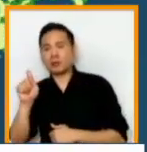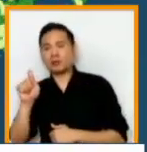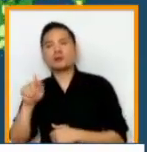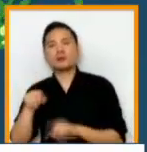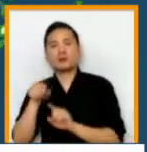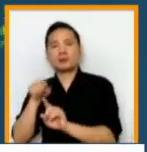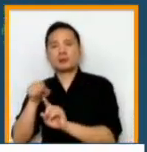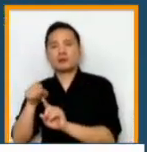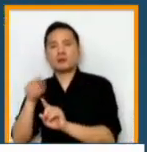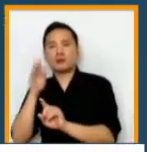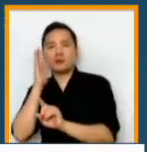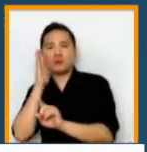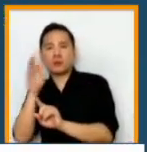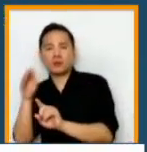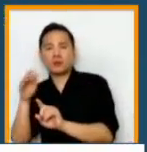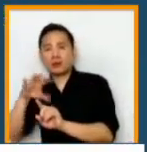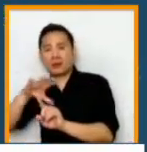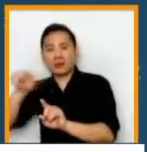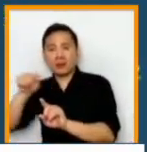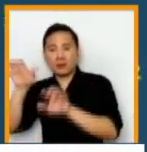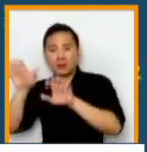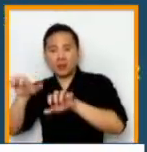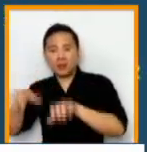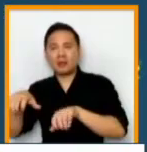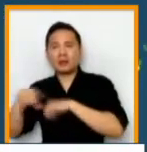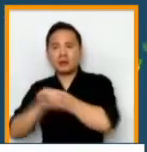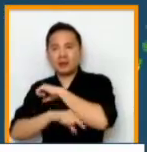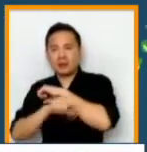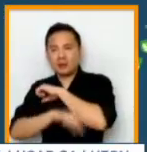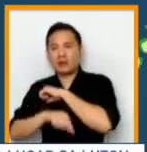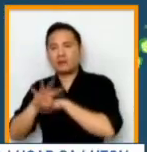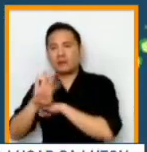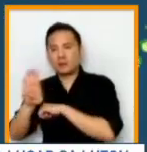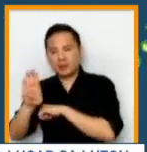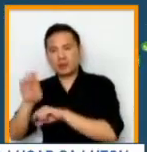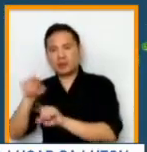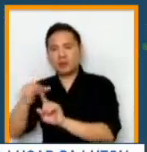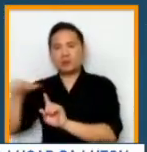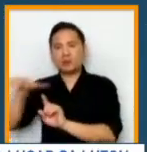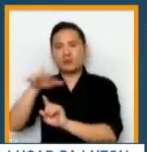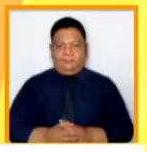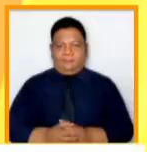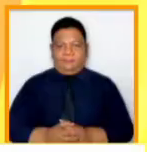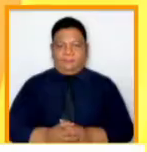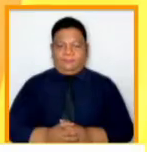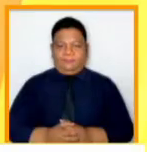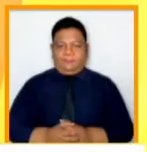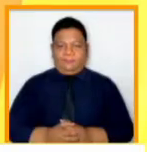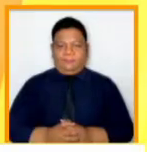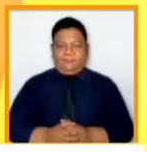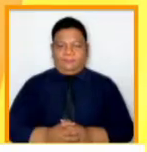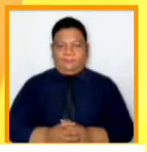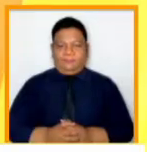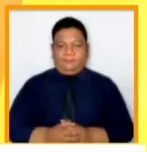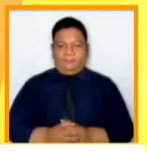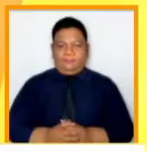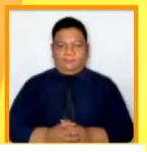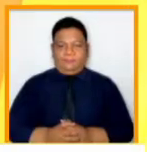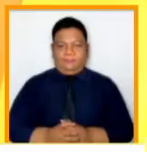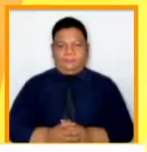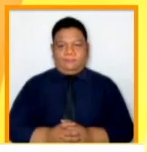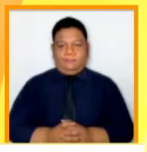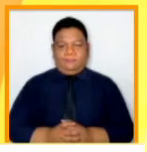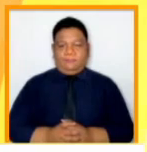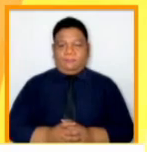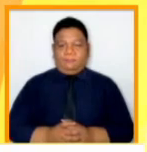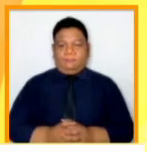ilang panig ng Cagayan Valley Region, Quezon, Mimaropa Region at halos buong Visayas at Mindanao. Inilabas ng Department of